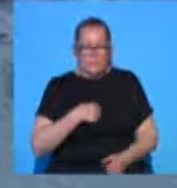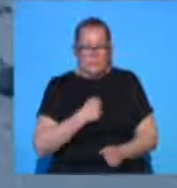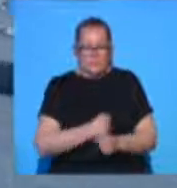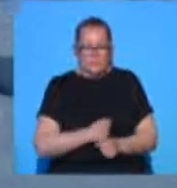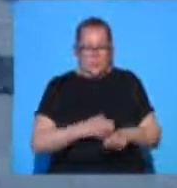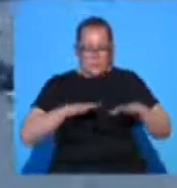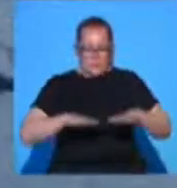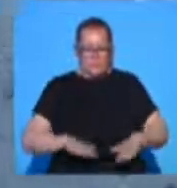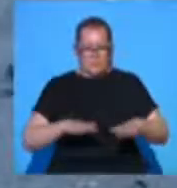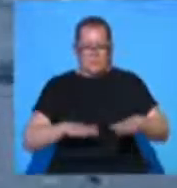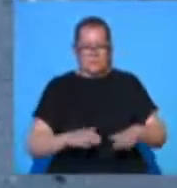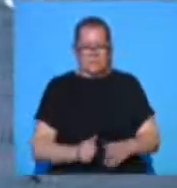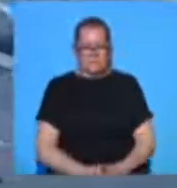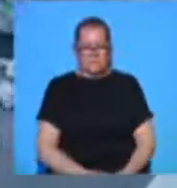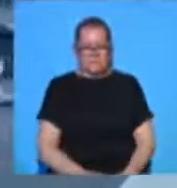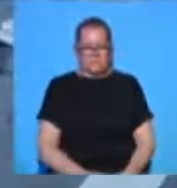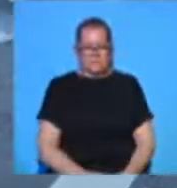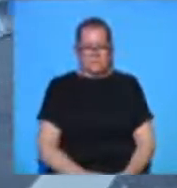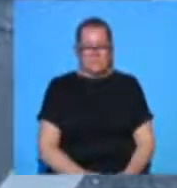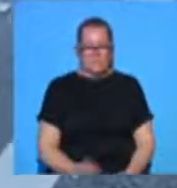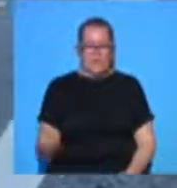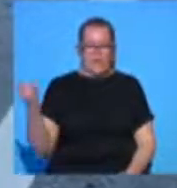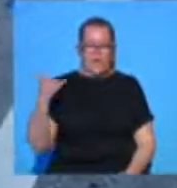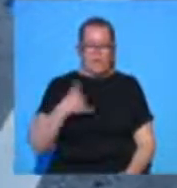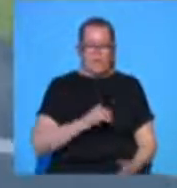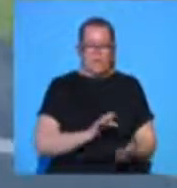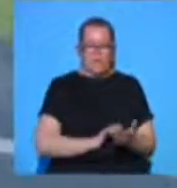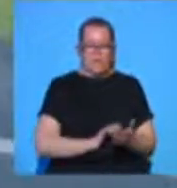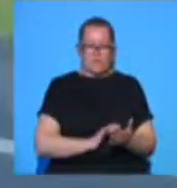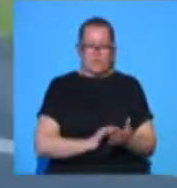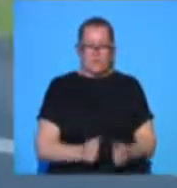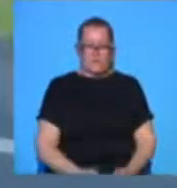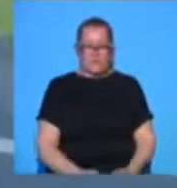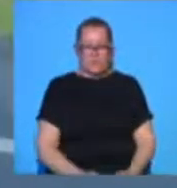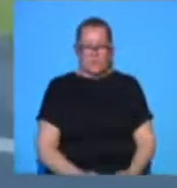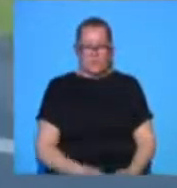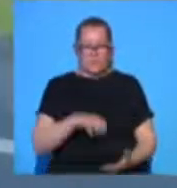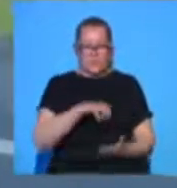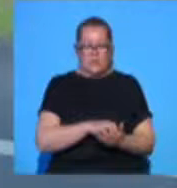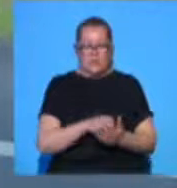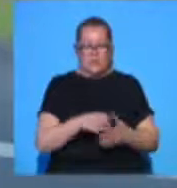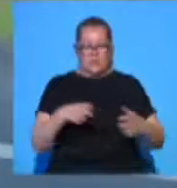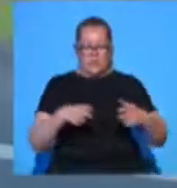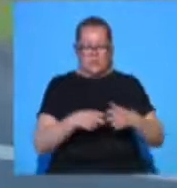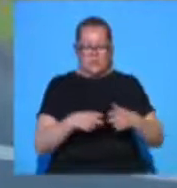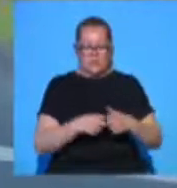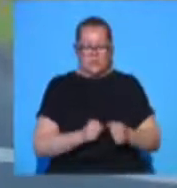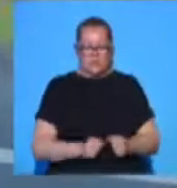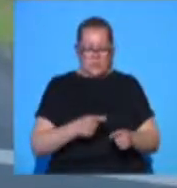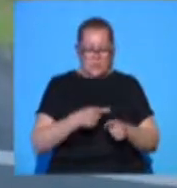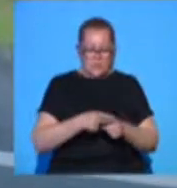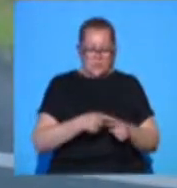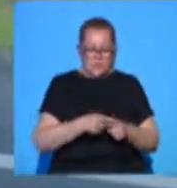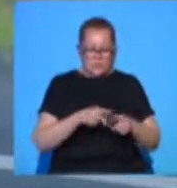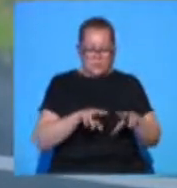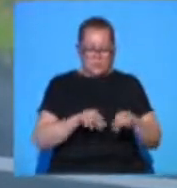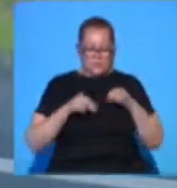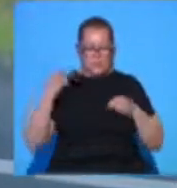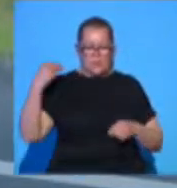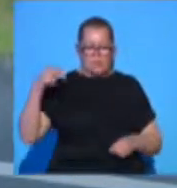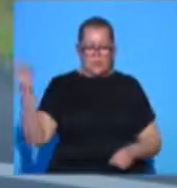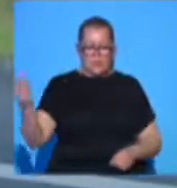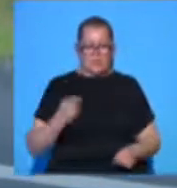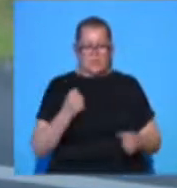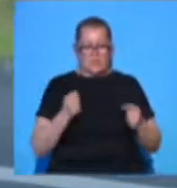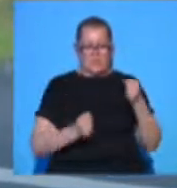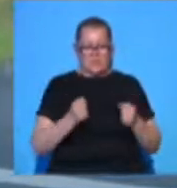nimic. Asemenea, pompierii, dacă nu se vede, a intervenit pentru dispacerea unei persoane care a fost prinsă de fiană proporționată, numai un